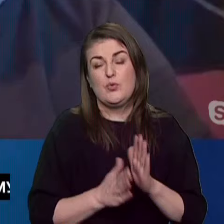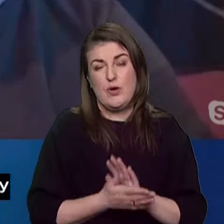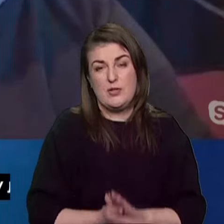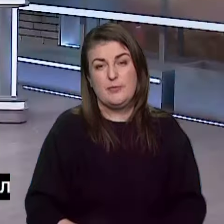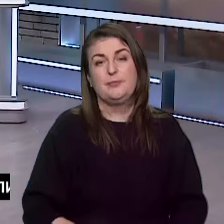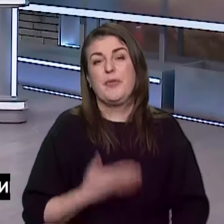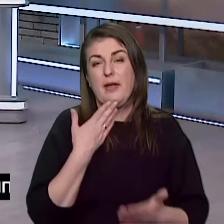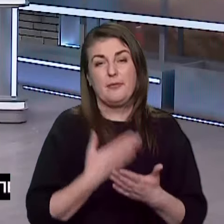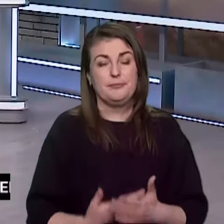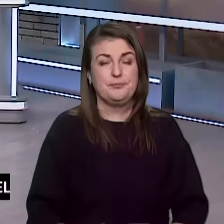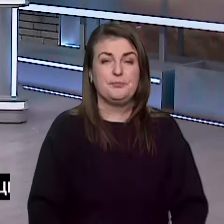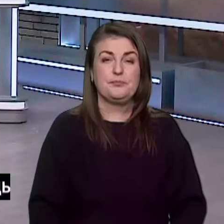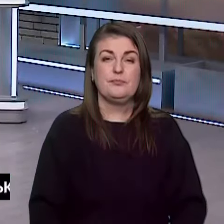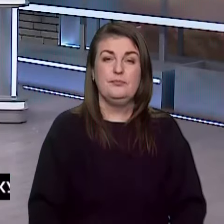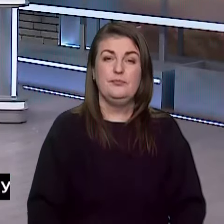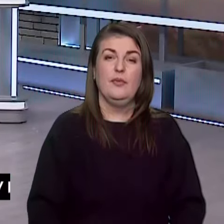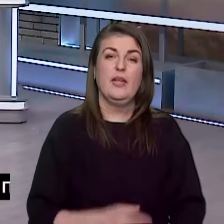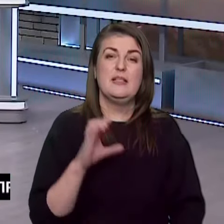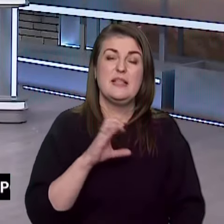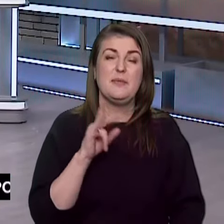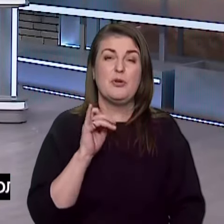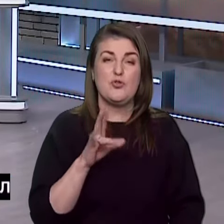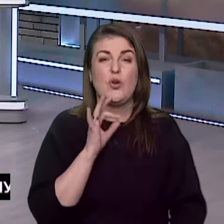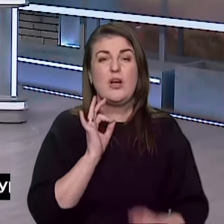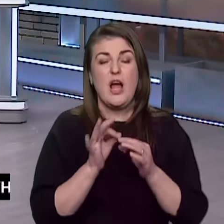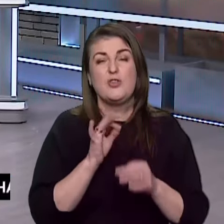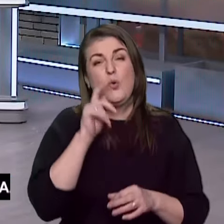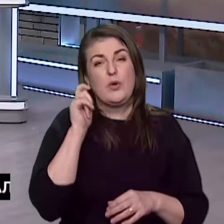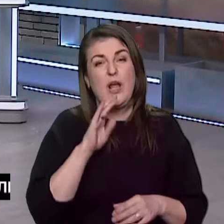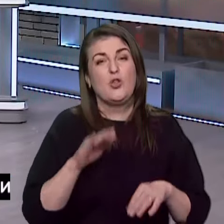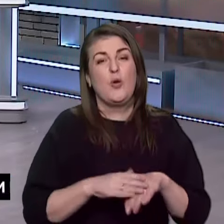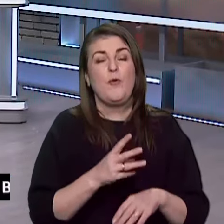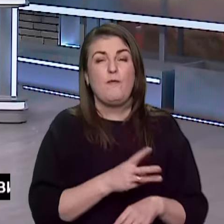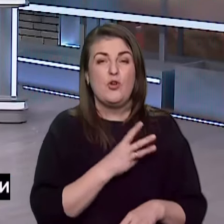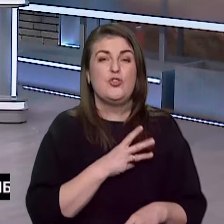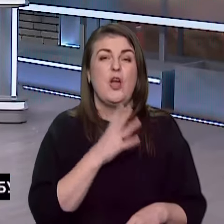Так, дякуємо. Сергій Брачук, речник Української добровольчої армії,